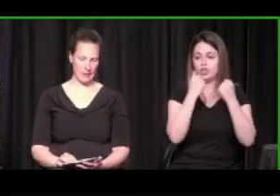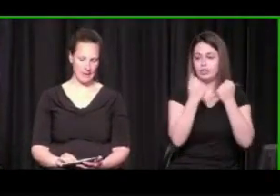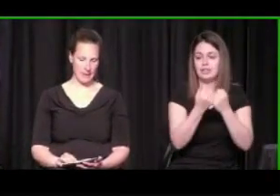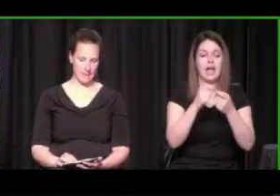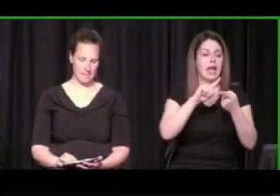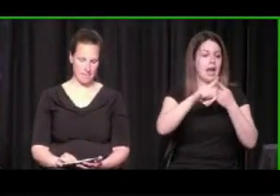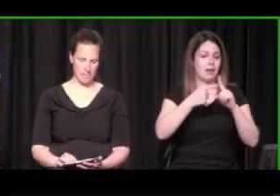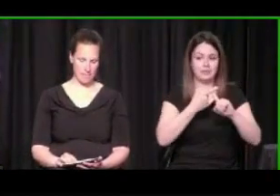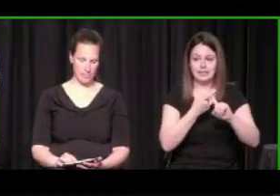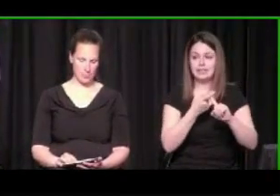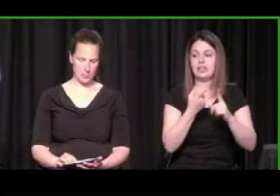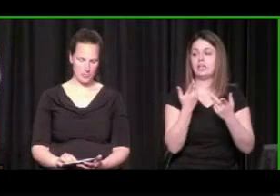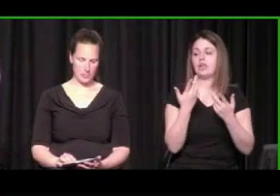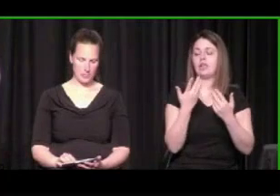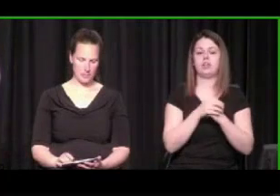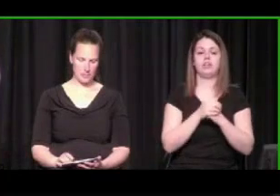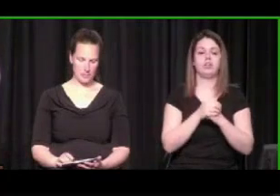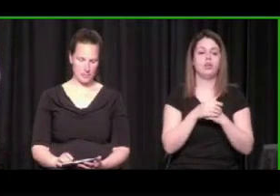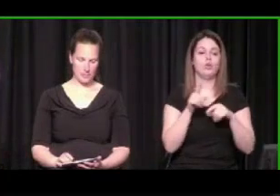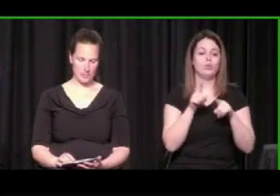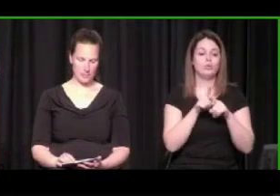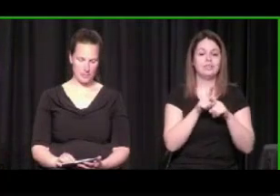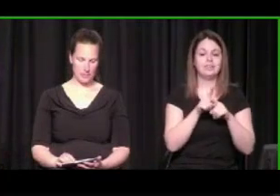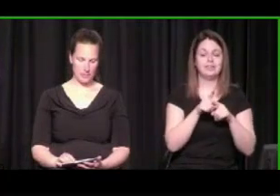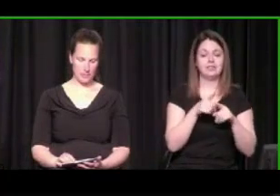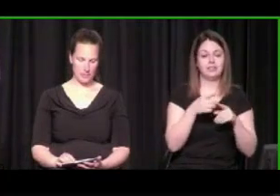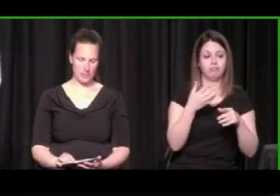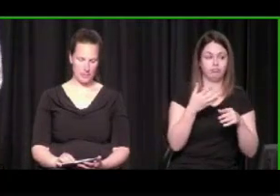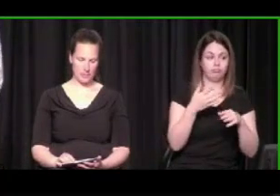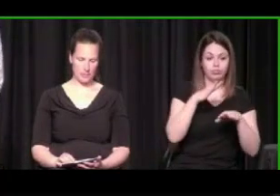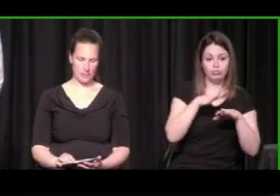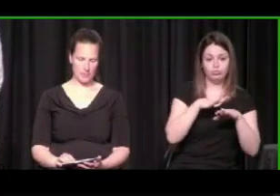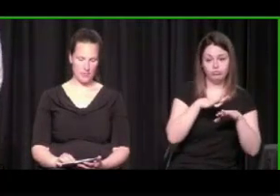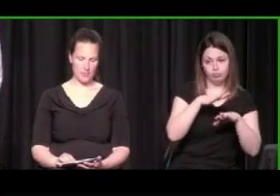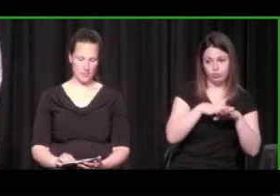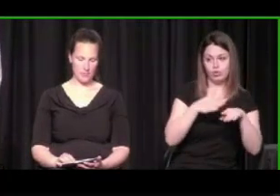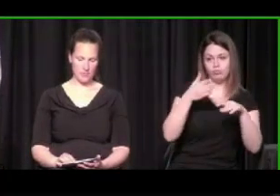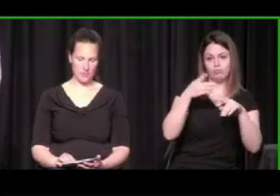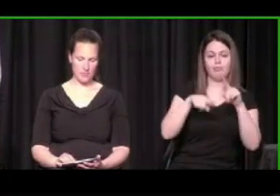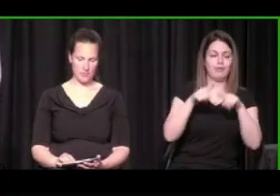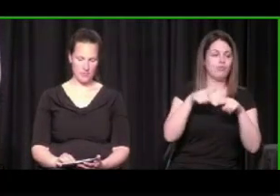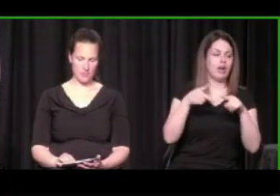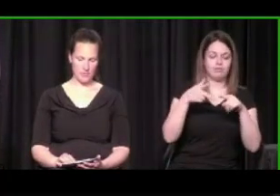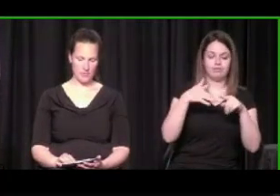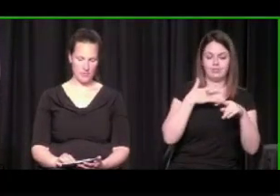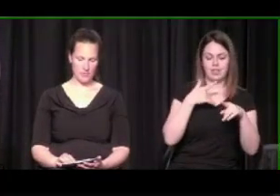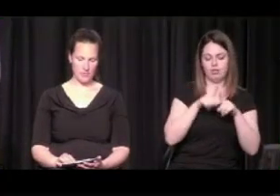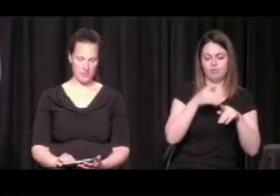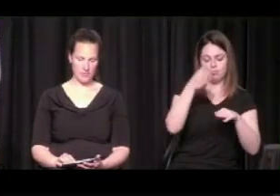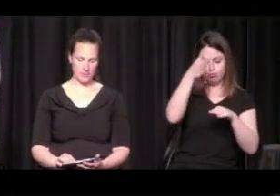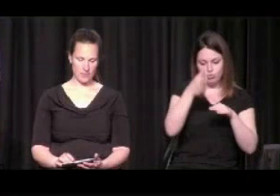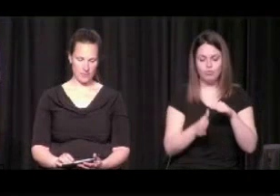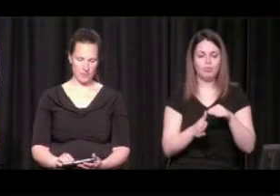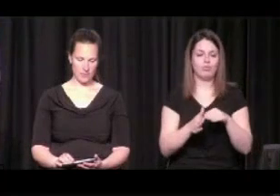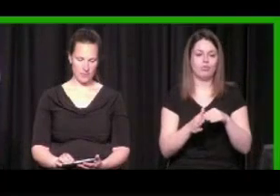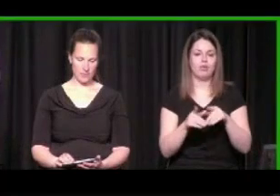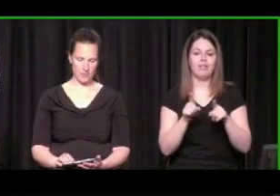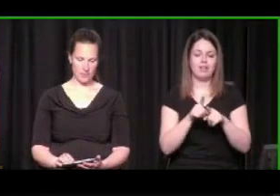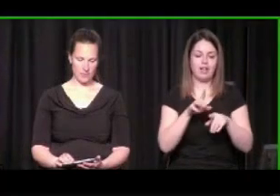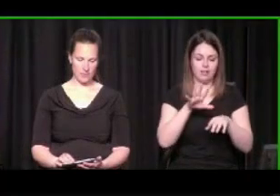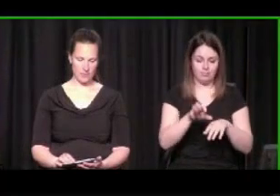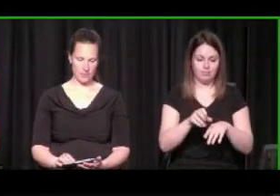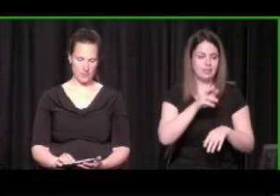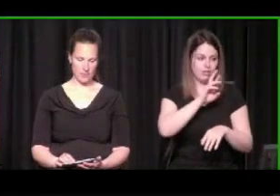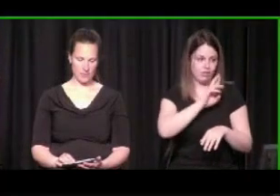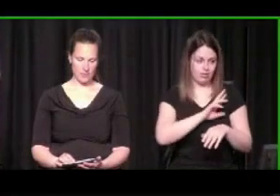des amitiés. Ce qu'on parle également, c'est une coupure qui va parfois être importante quand il y a la prise de la